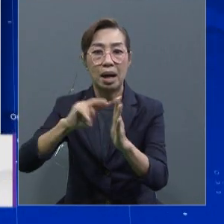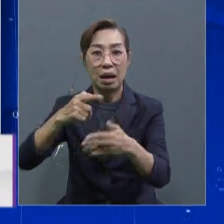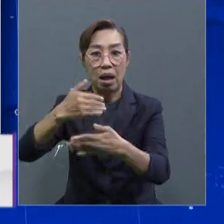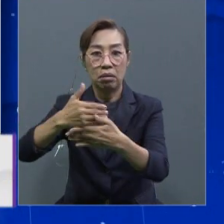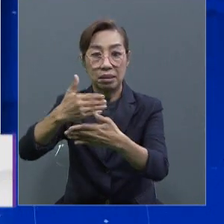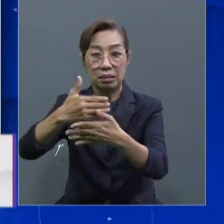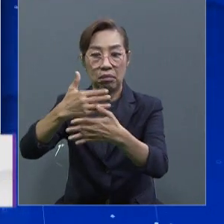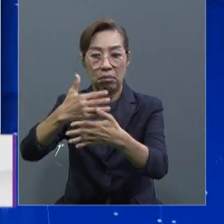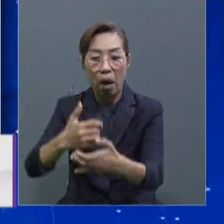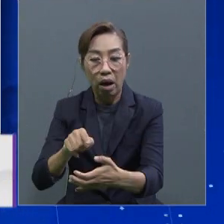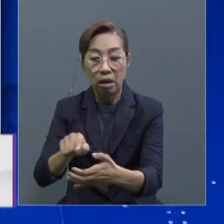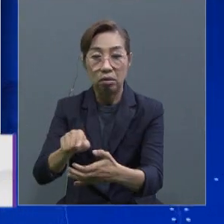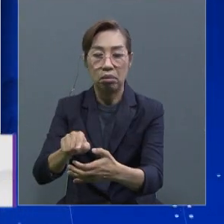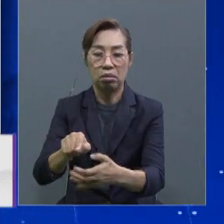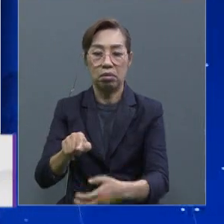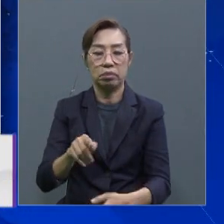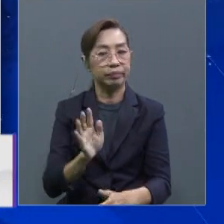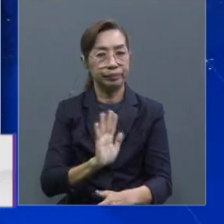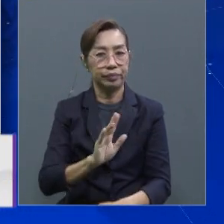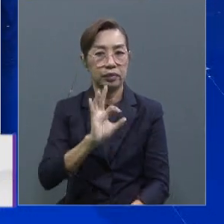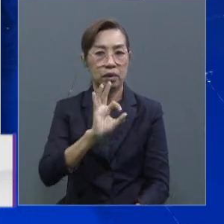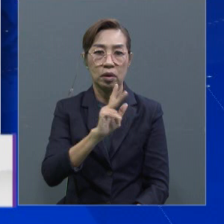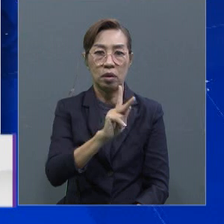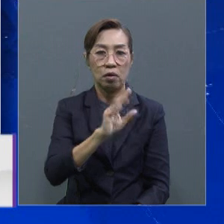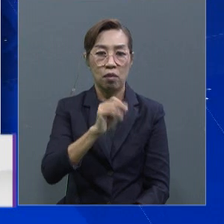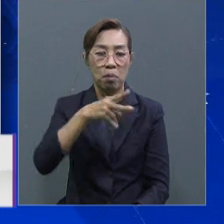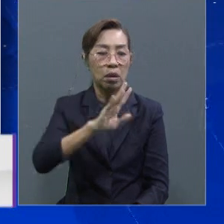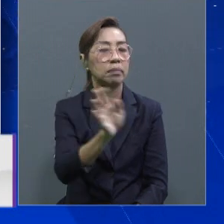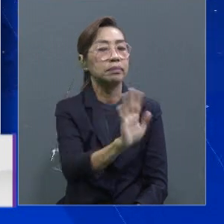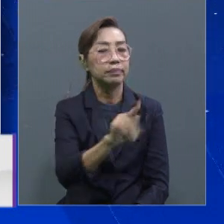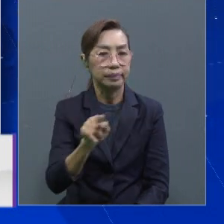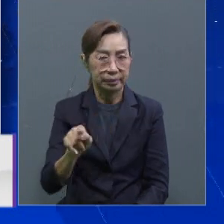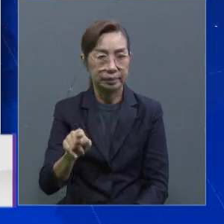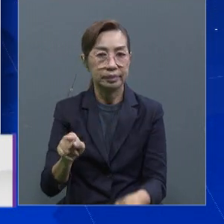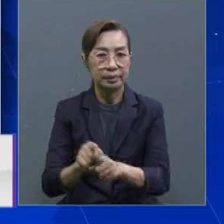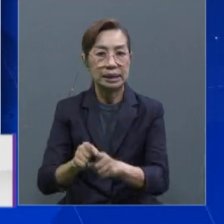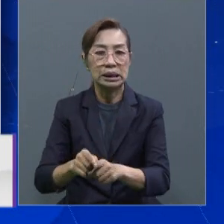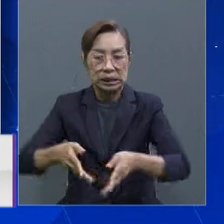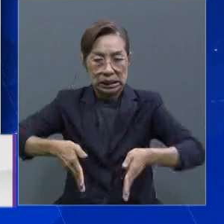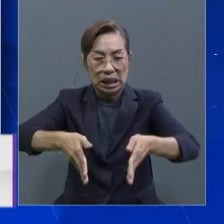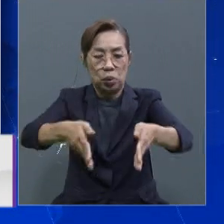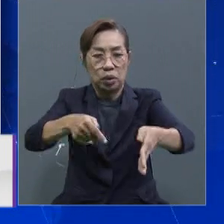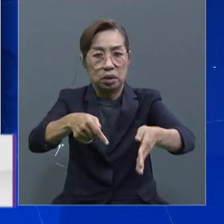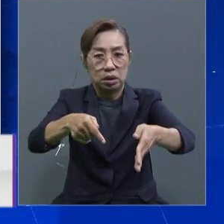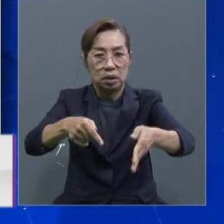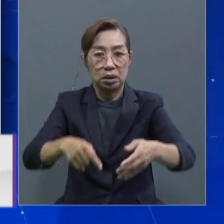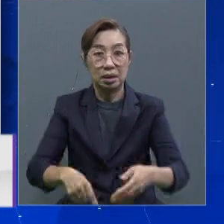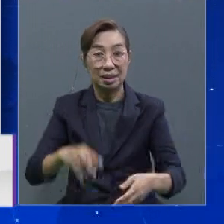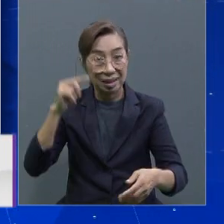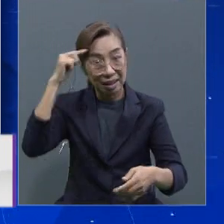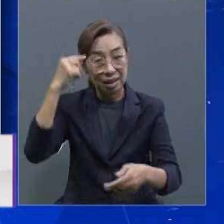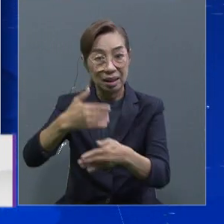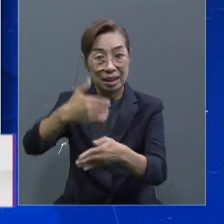ค่ะภาพนี้นั่นเองนะคะทางกฝผเขื่อนบางลงชี้แจงบอกแบบนี้คเป็นภาพการทรุดตัวนะคะของถนนที่บริเวณท้ายน้ำ